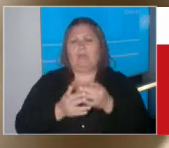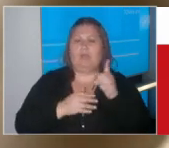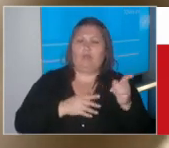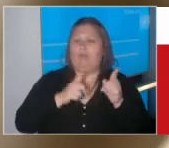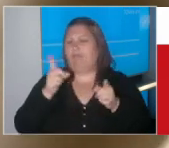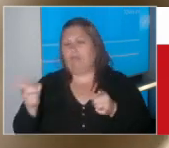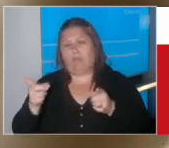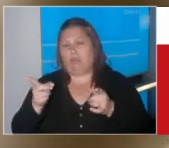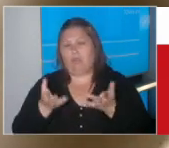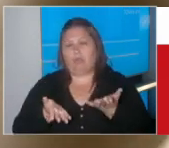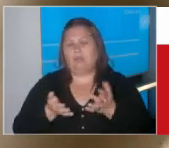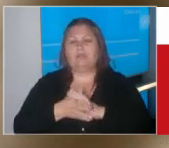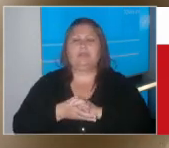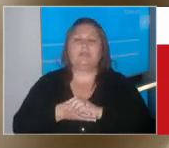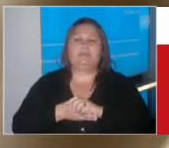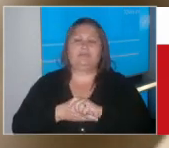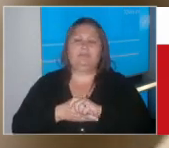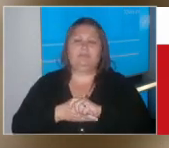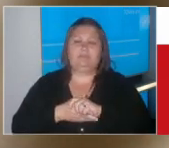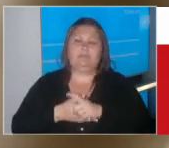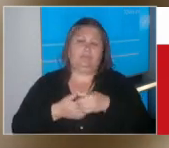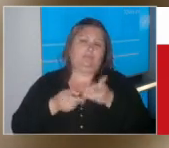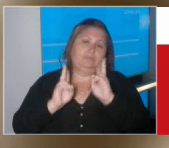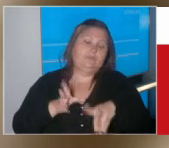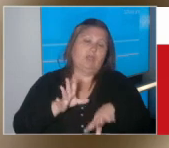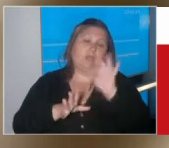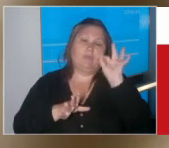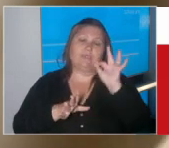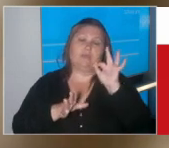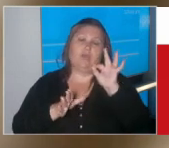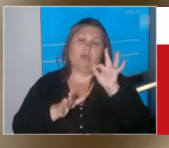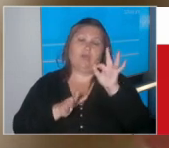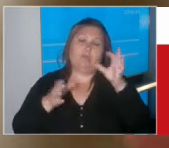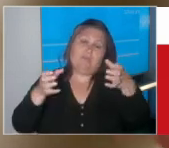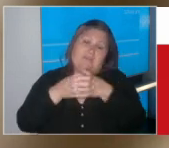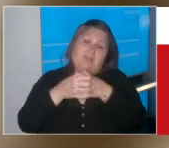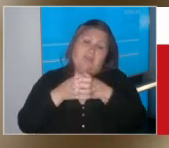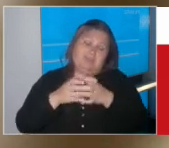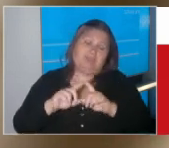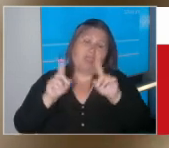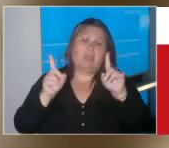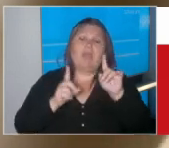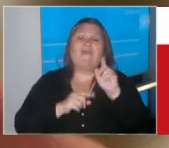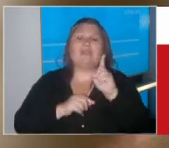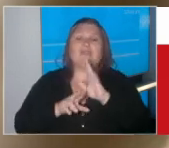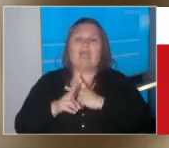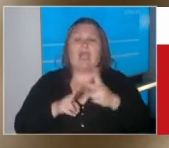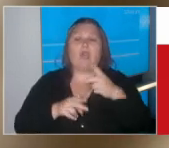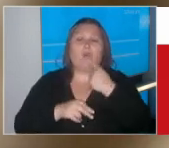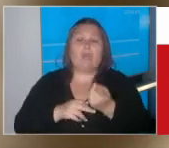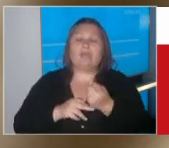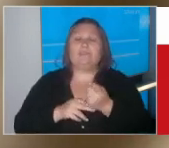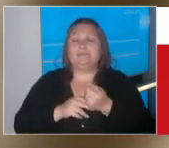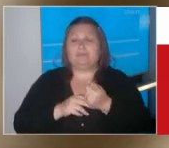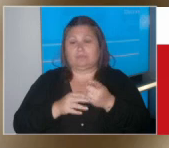שלהם ושם לא הבית שלהם. כן. הם יכולים למצוא את עצמם במפלגות כאלה ואחרות, אבל זה רק אומר על המפלגה, זאת אומרת,